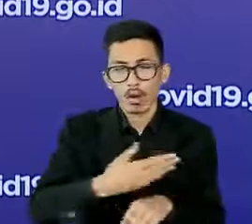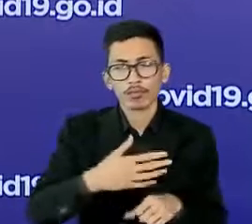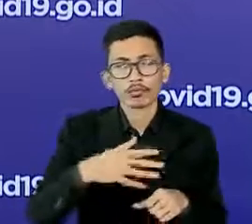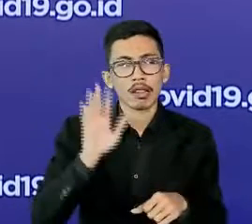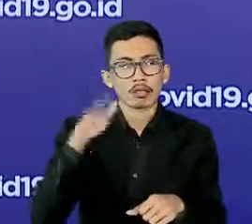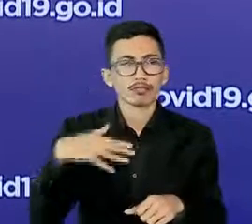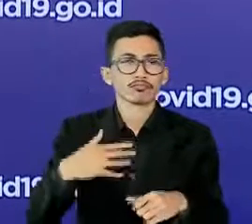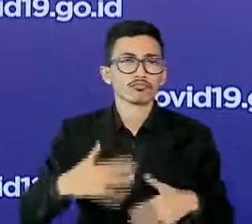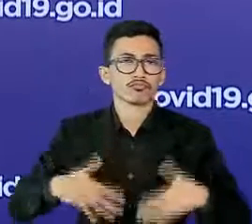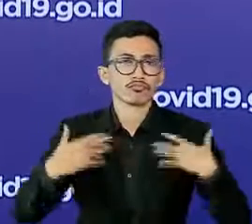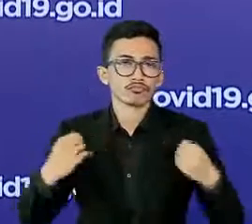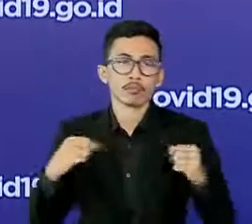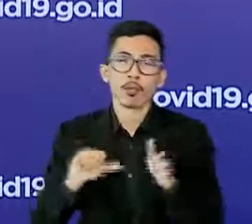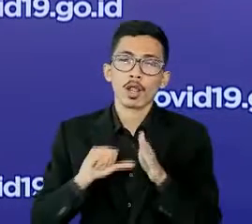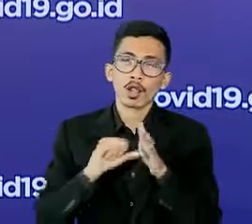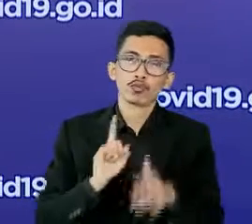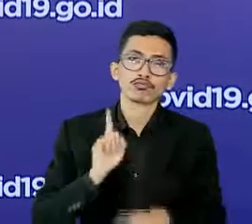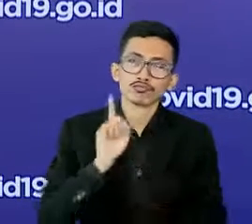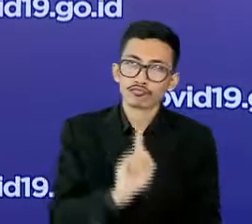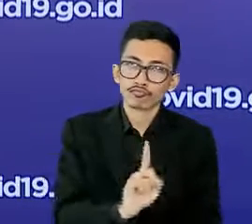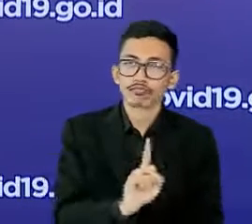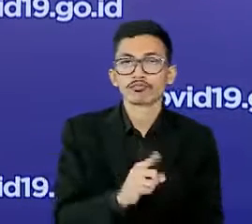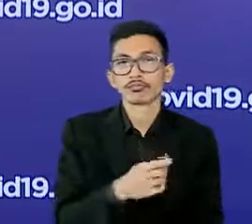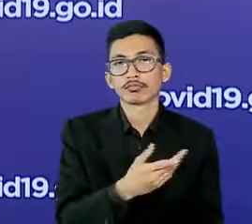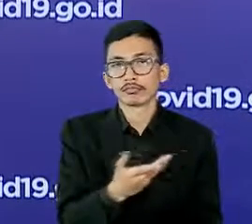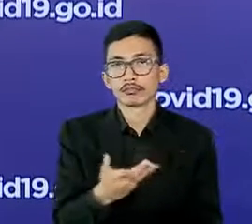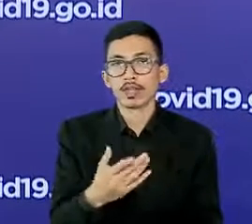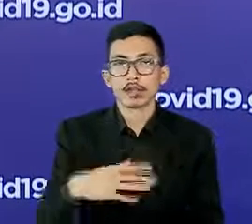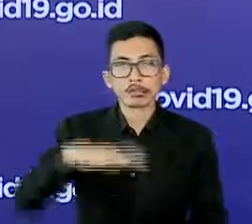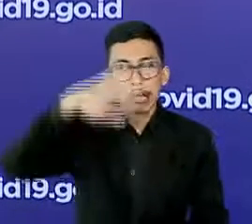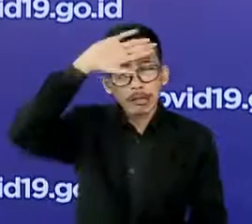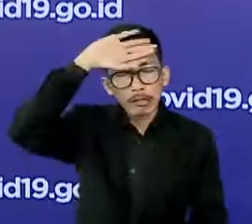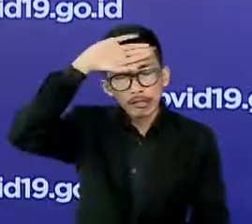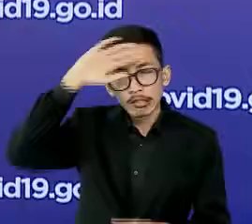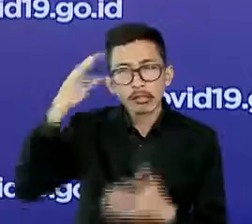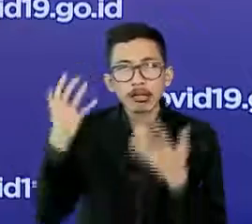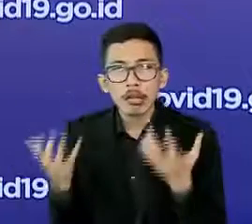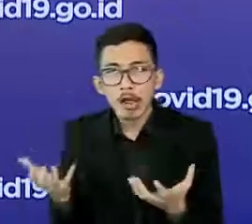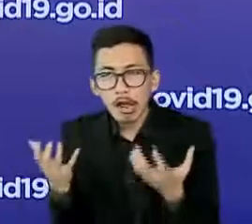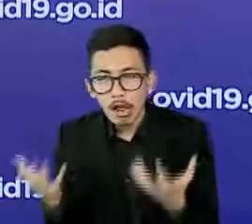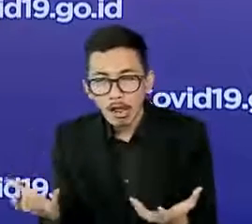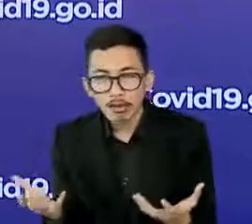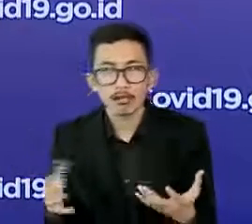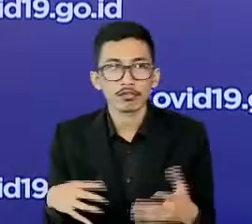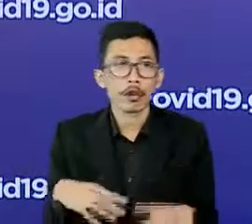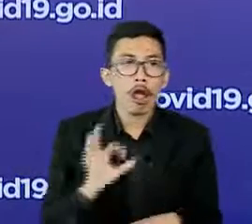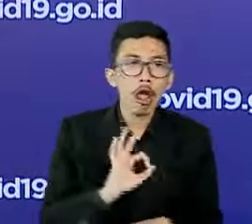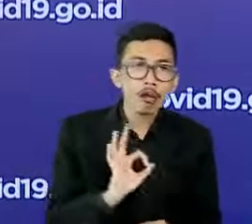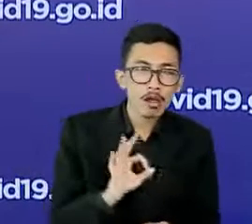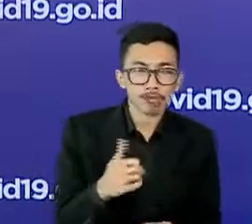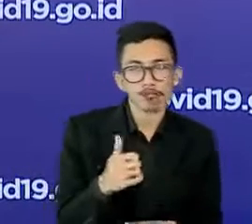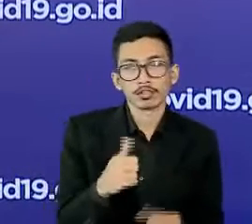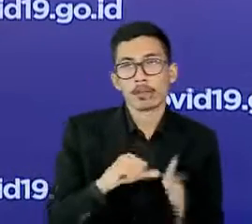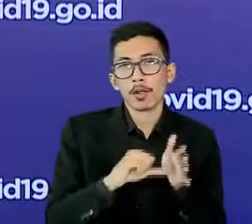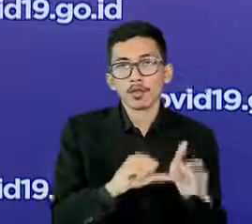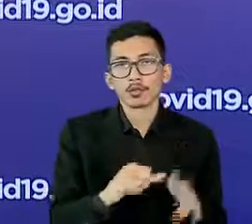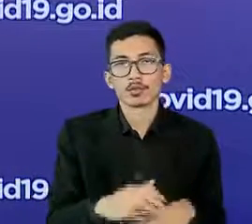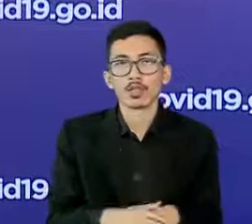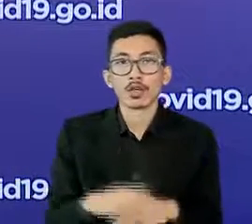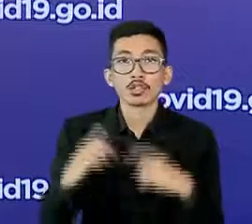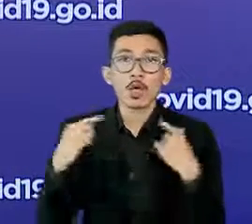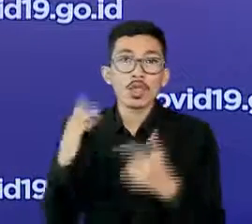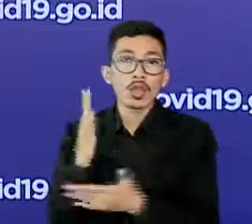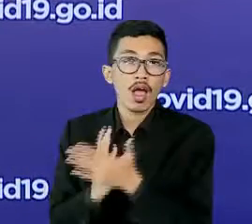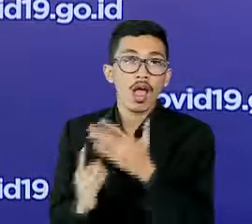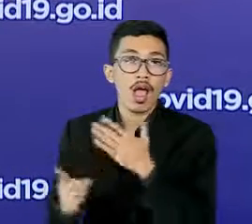tanpa gejala dan bergejala ringan demikian juga di Jawa Tengah sudah ditambah beberapa tempat isolasi terpusat